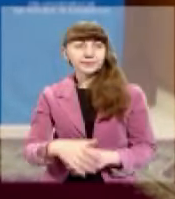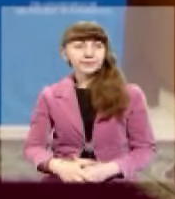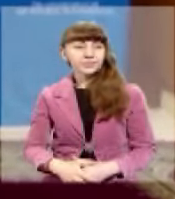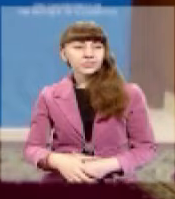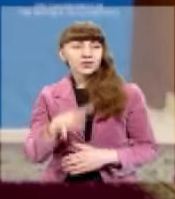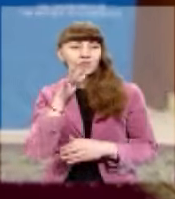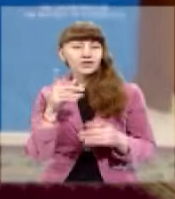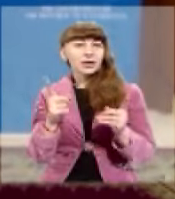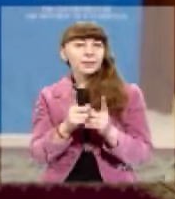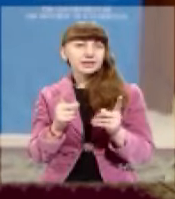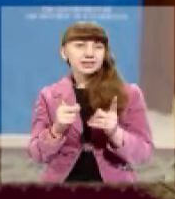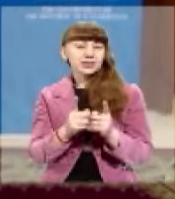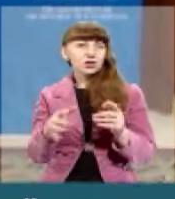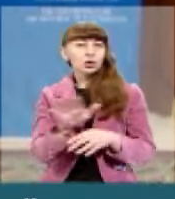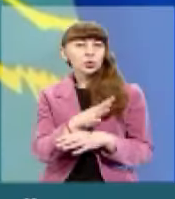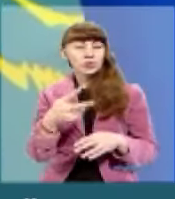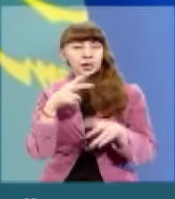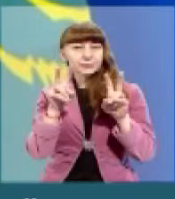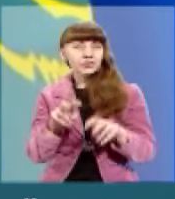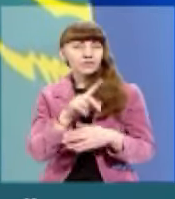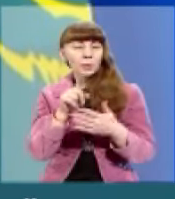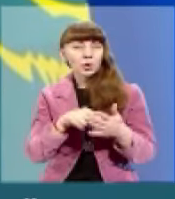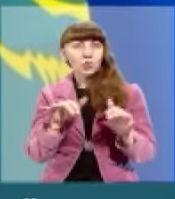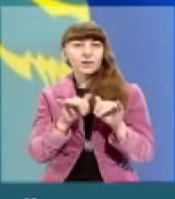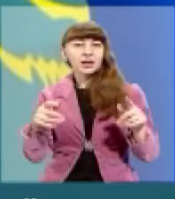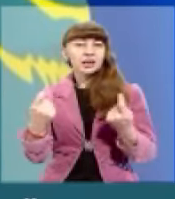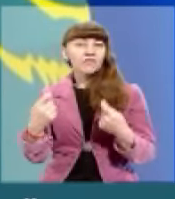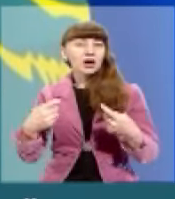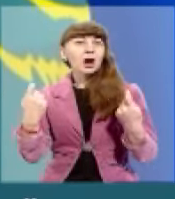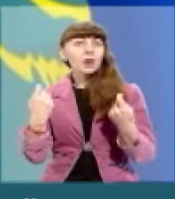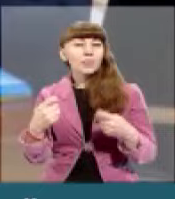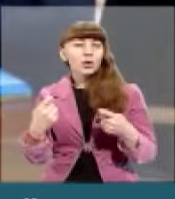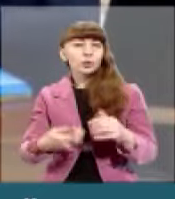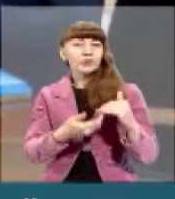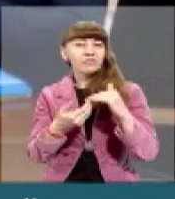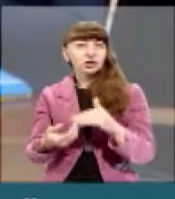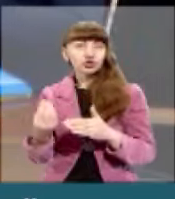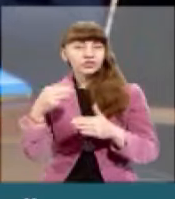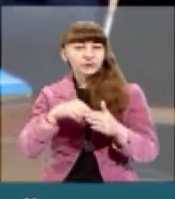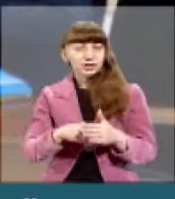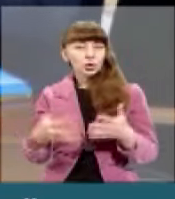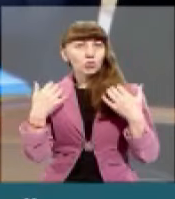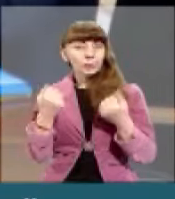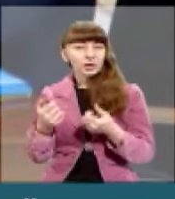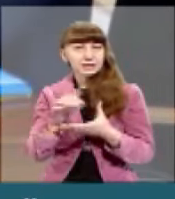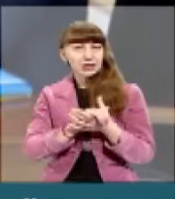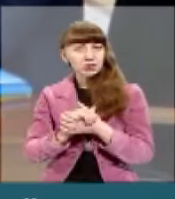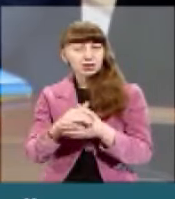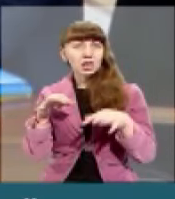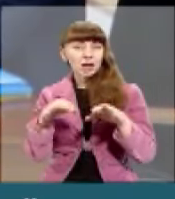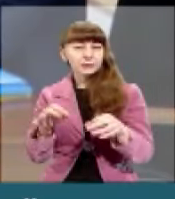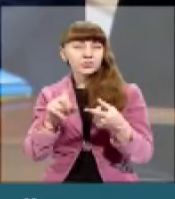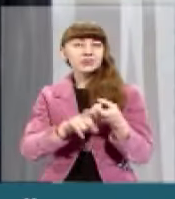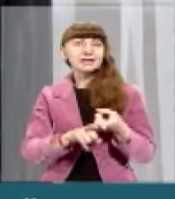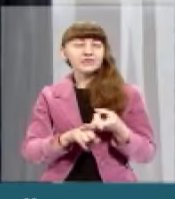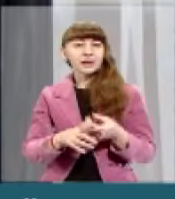В рамках встречи в Астане стороны рассмотрели вопрос увеличения товарооборота, привлечения инвестиций, укрепления сотрудничества в